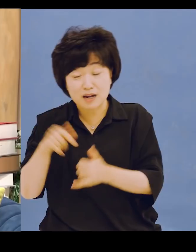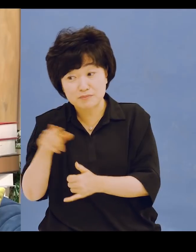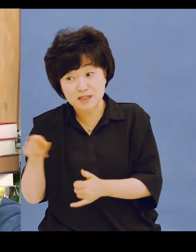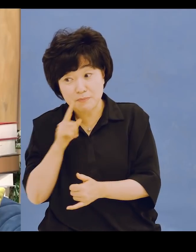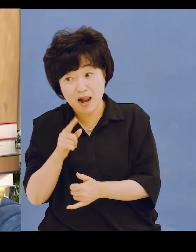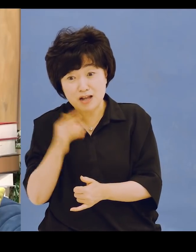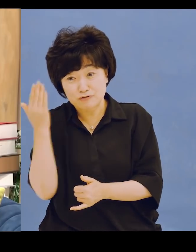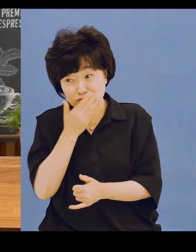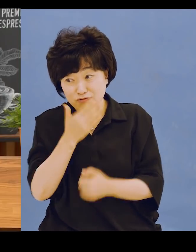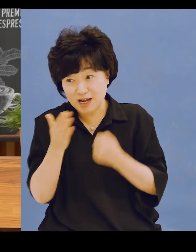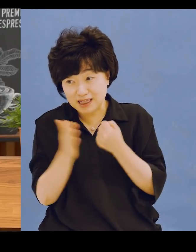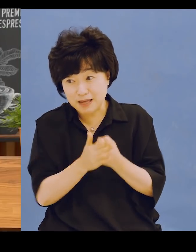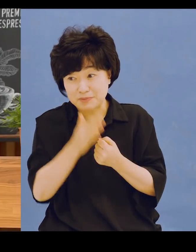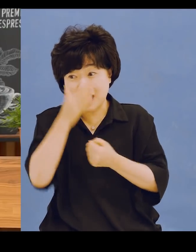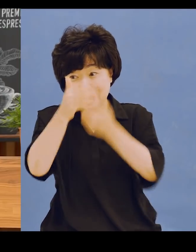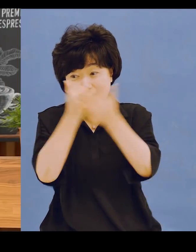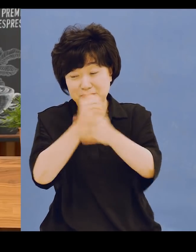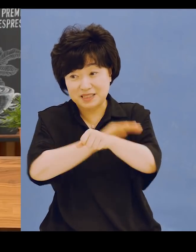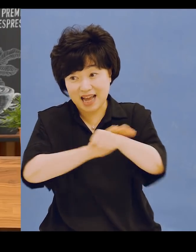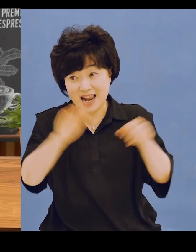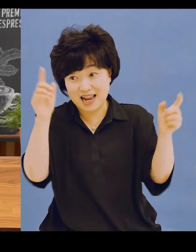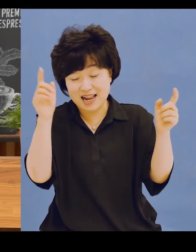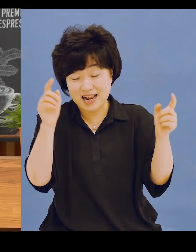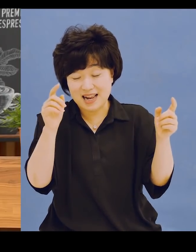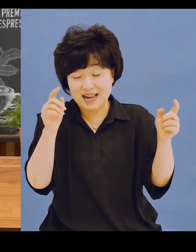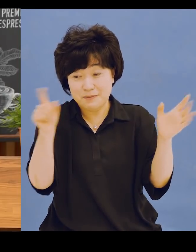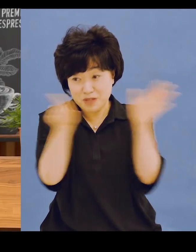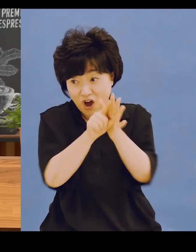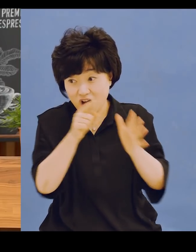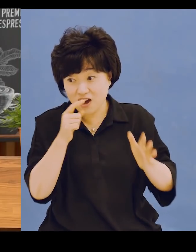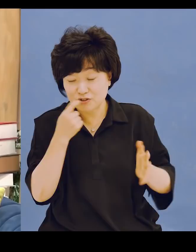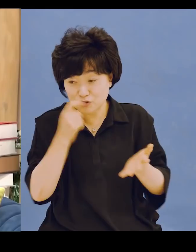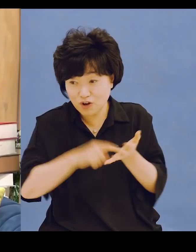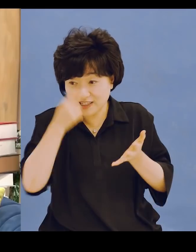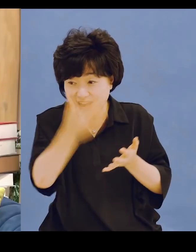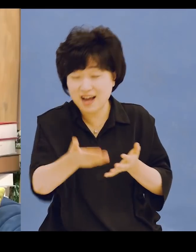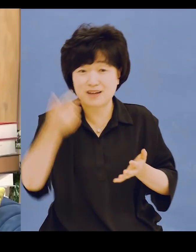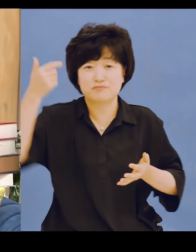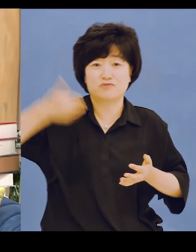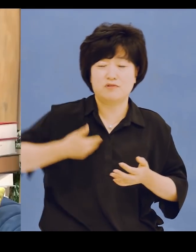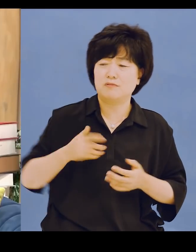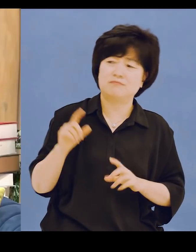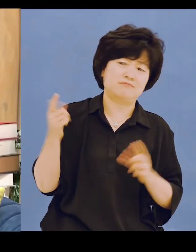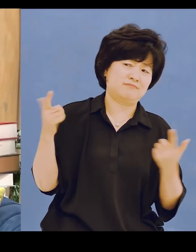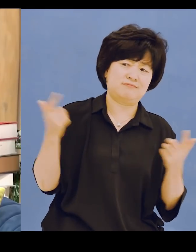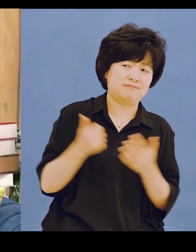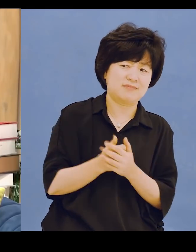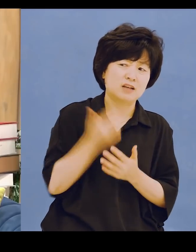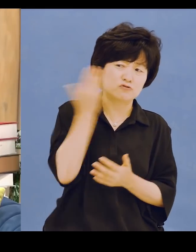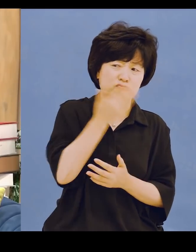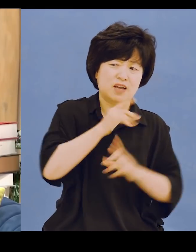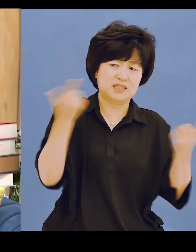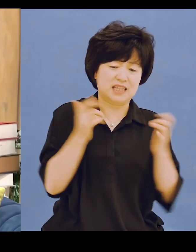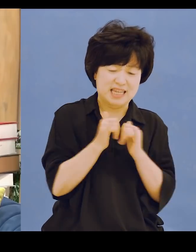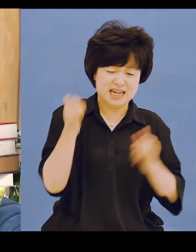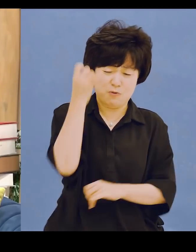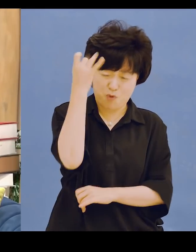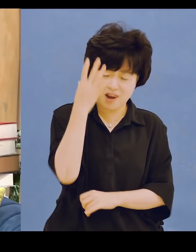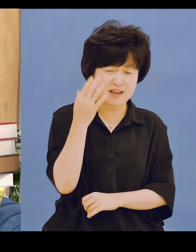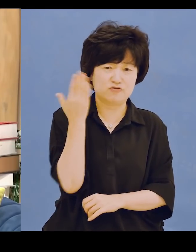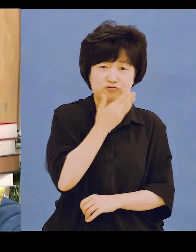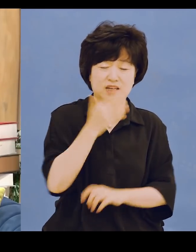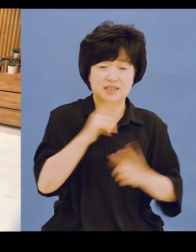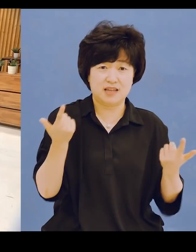참만해요. 인간은 순수하지 않아요. 네. 단 차이는 제가 발견한 게 그들은 단순해요. 단순. 그러나 저는